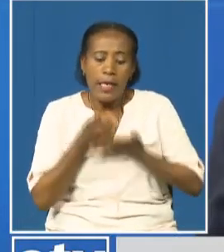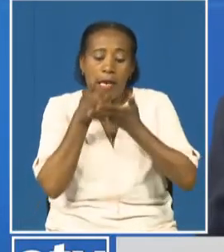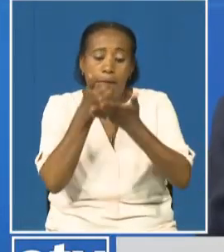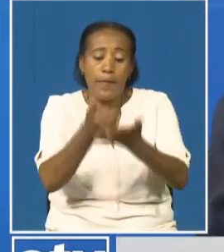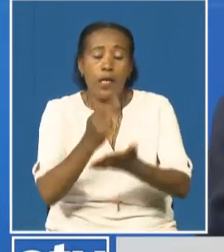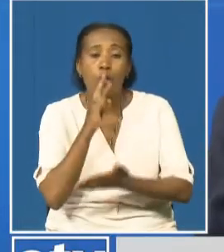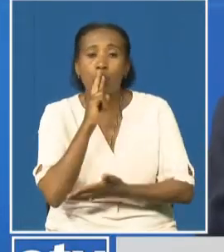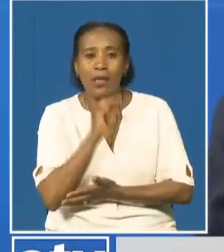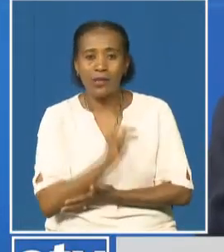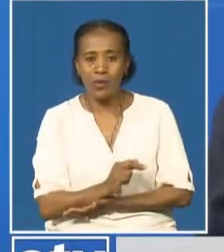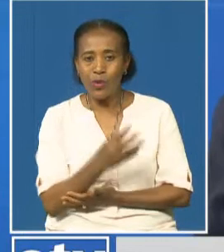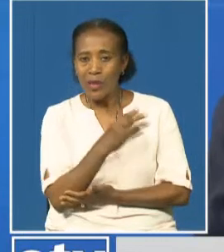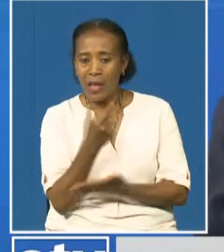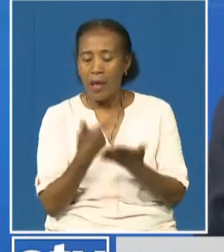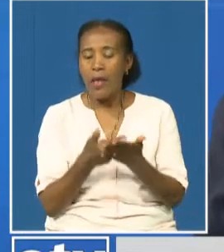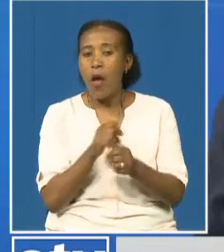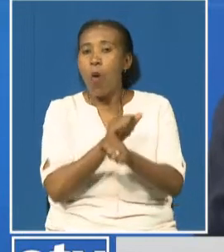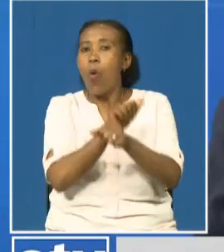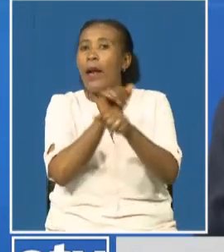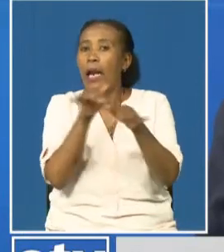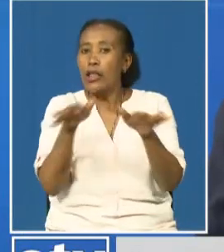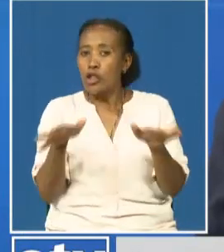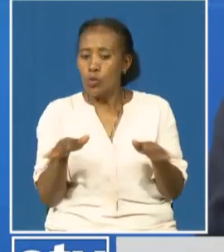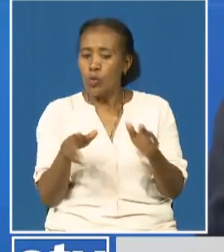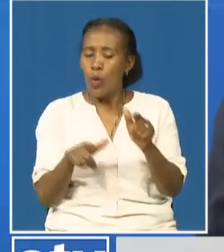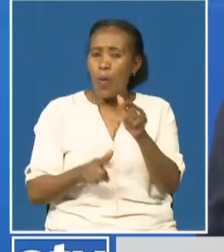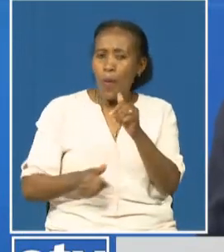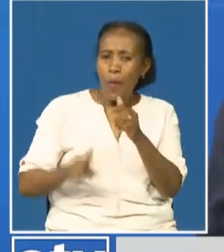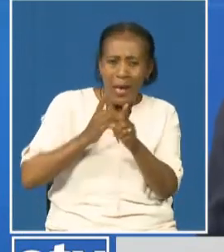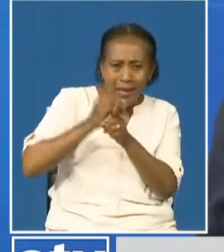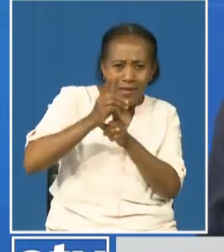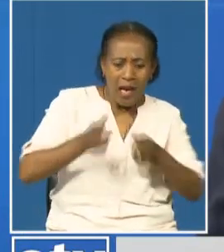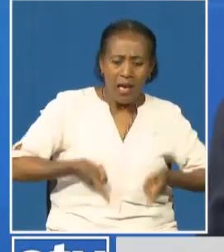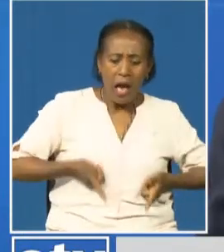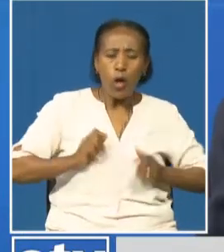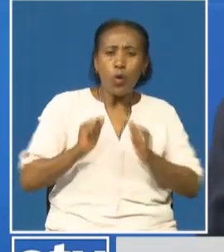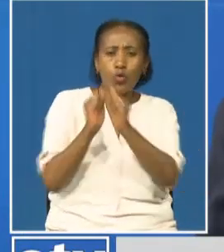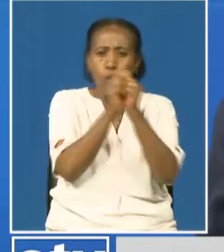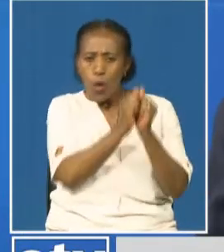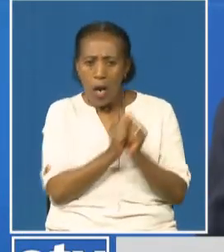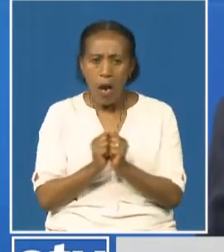የሚረዱ ናቸውና ይሄ ወረርሺኝ በቀጥታ ካኗኗራቸው ጋር